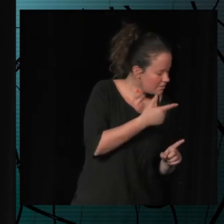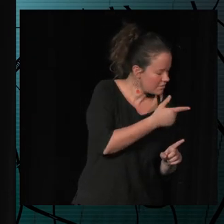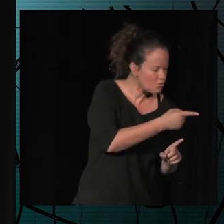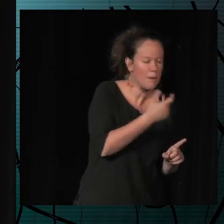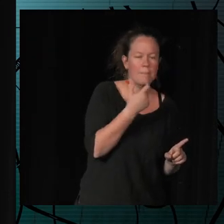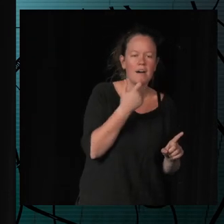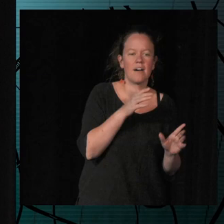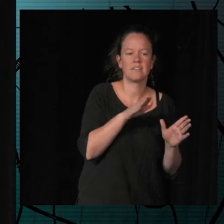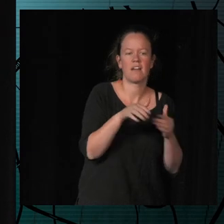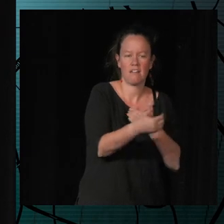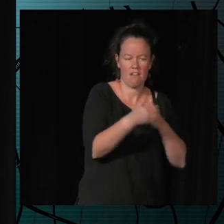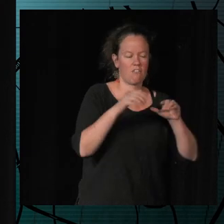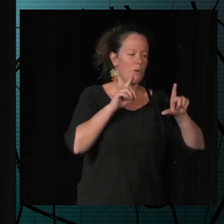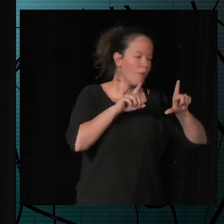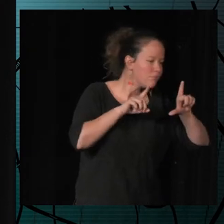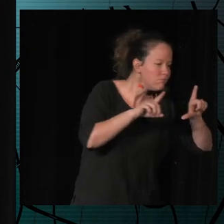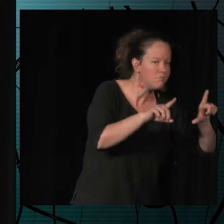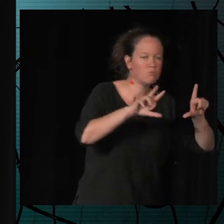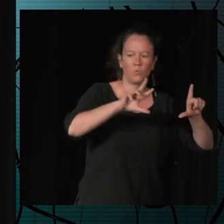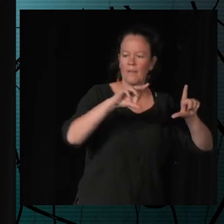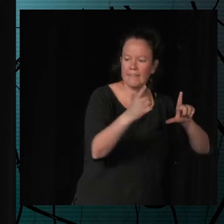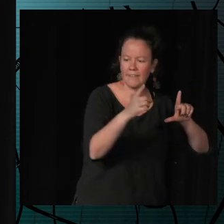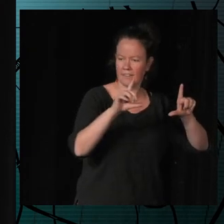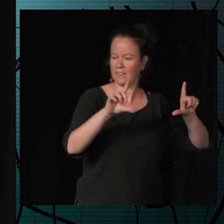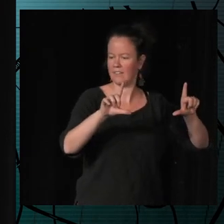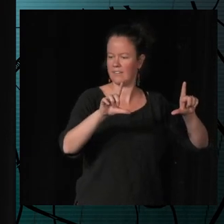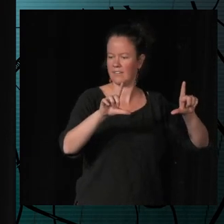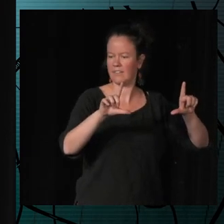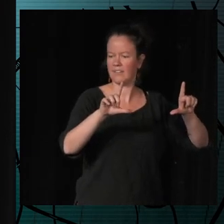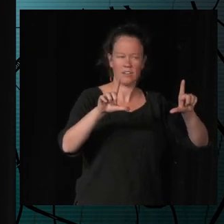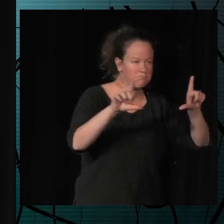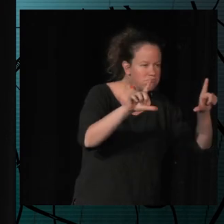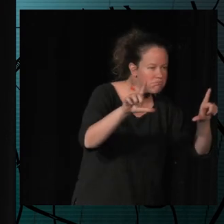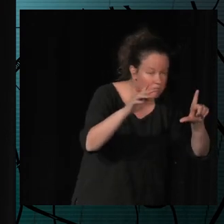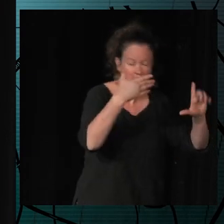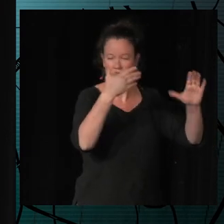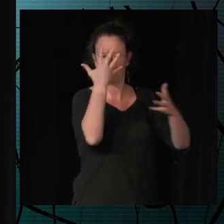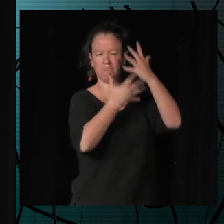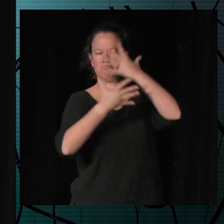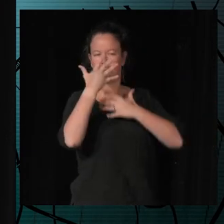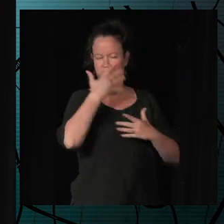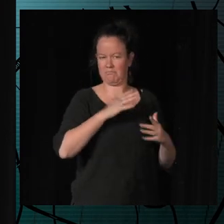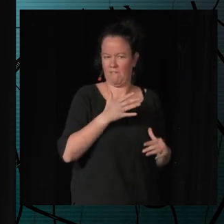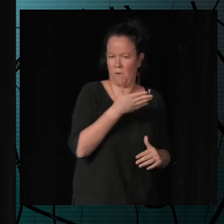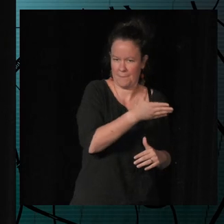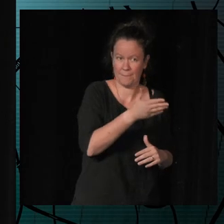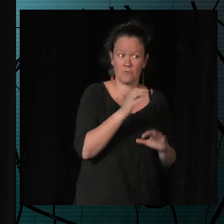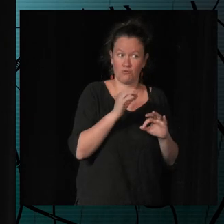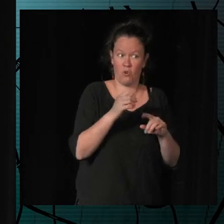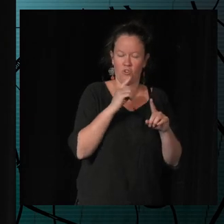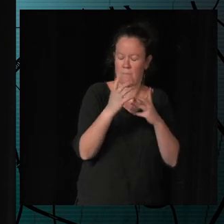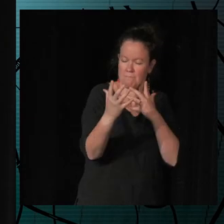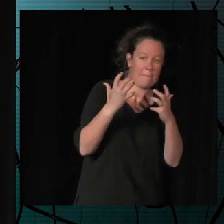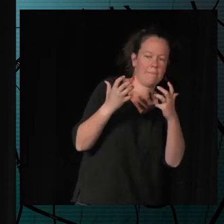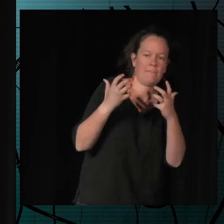très très fraac on va dire qui qui crée une impression parfois de on est déconcerté justement sur cette idée de de spectaculaire qui